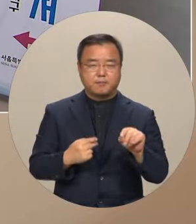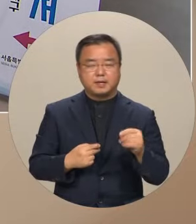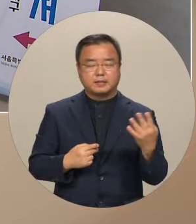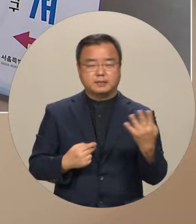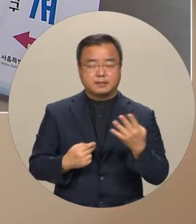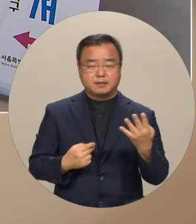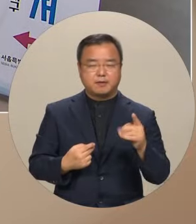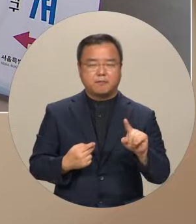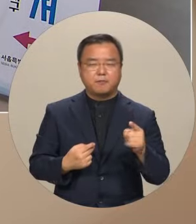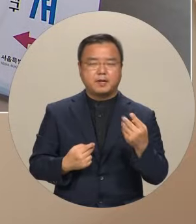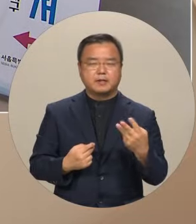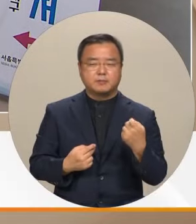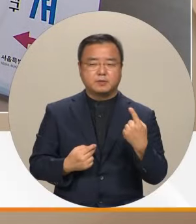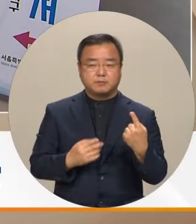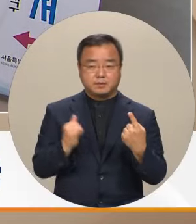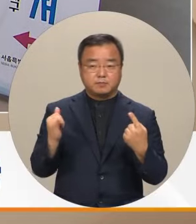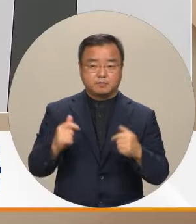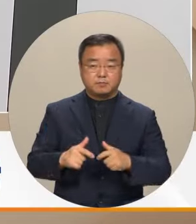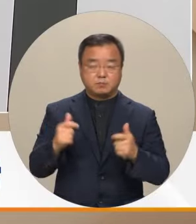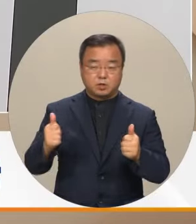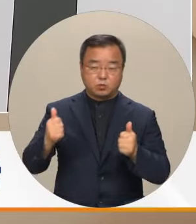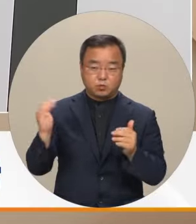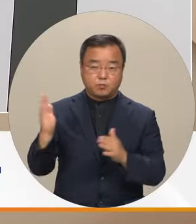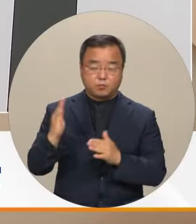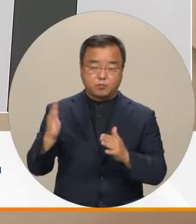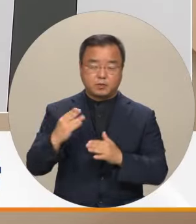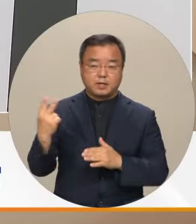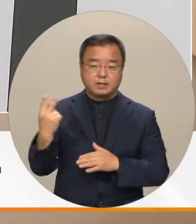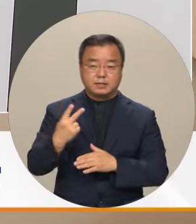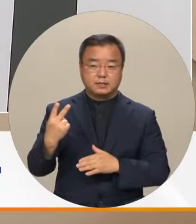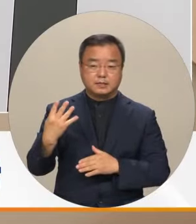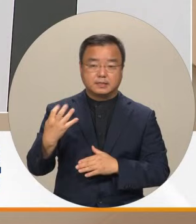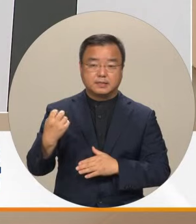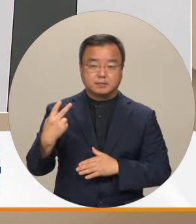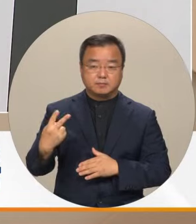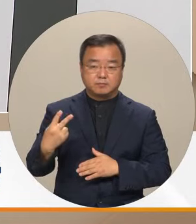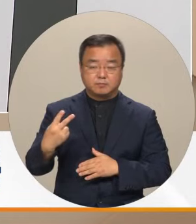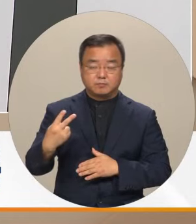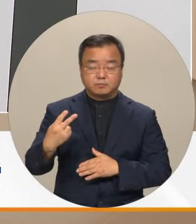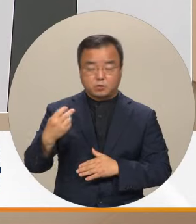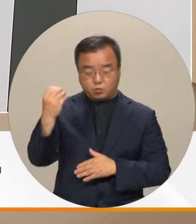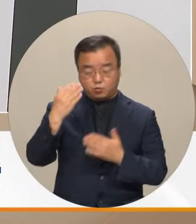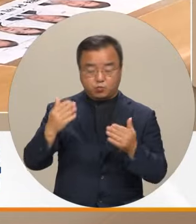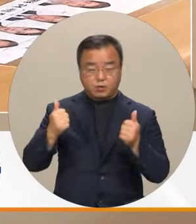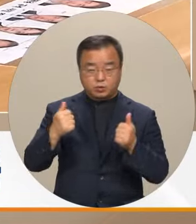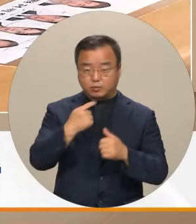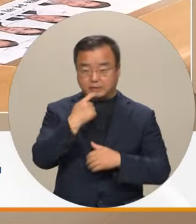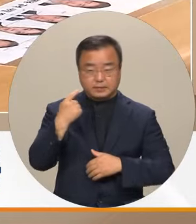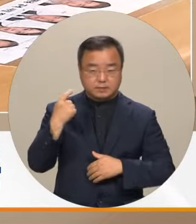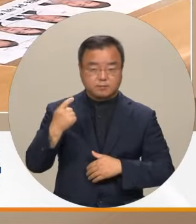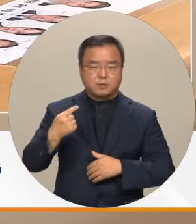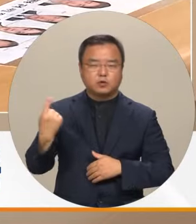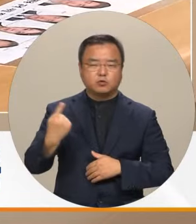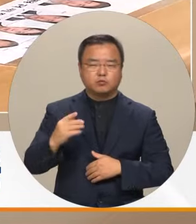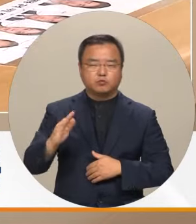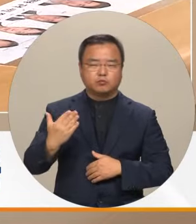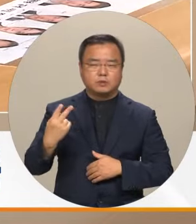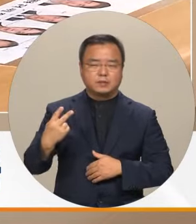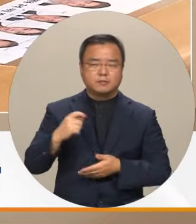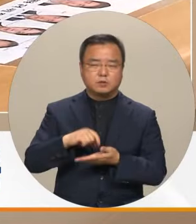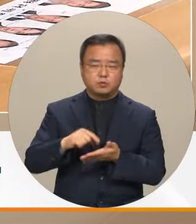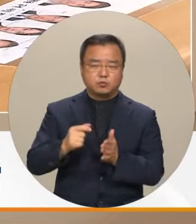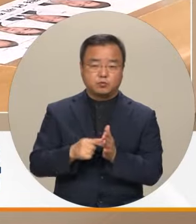131명이 증가했으며 졸업생은 242명 검정고시 등은 199 명이 증가했습니다 자